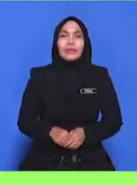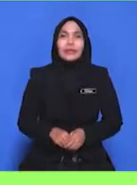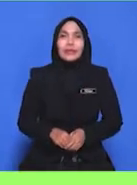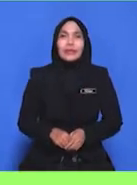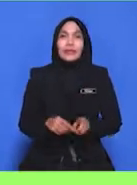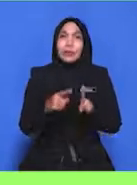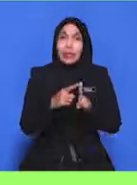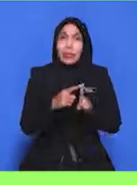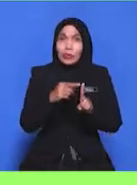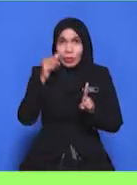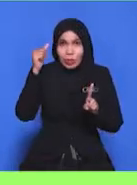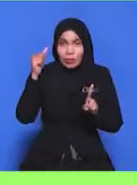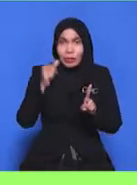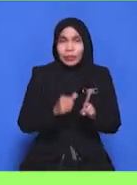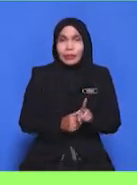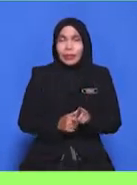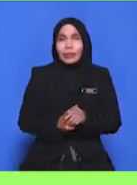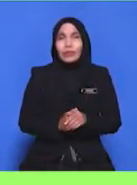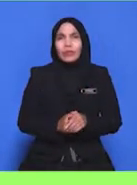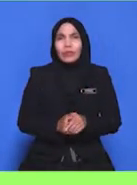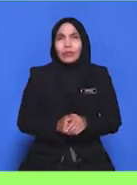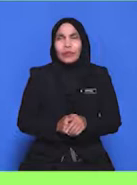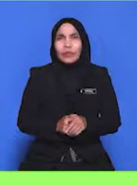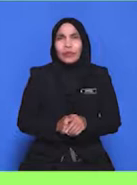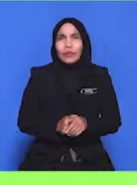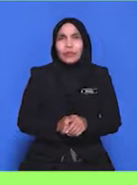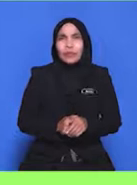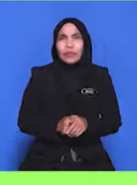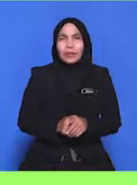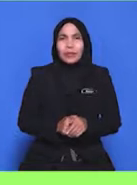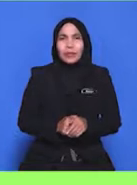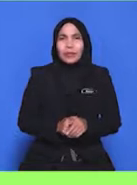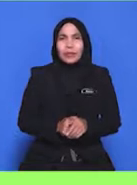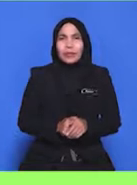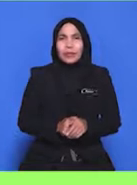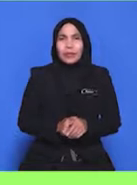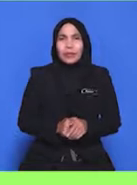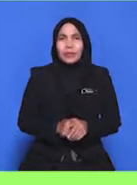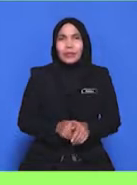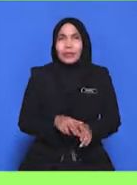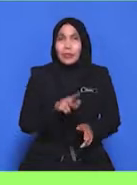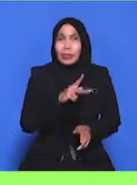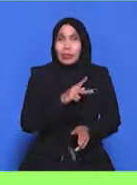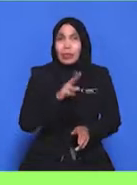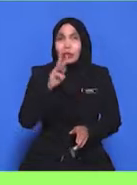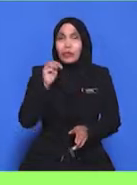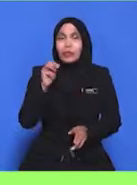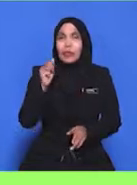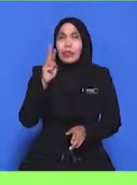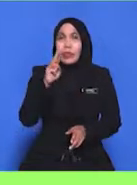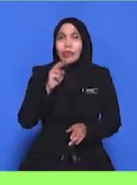dari aspek agama. Khalifah Umar bin Abdul Aziz telah menyemarakkan aktiviti